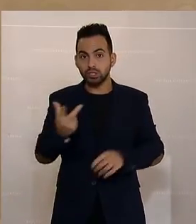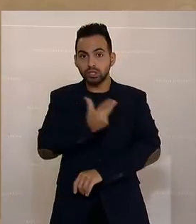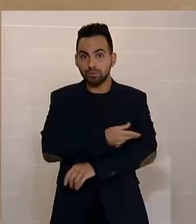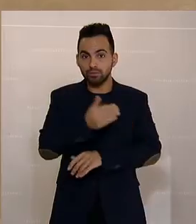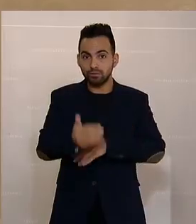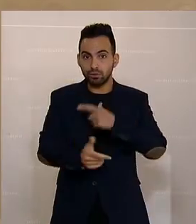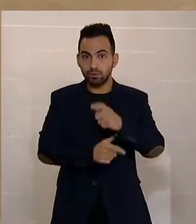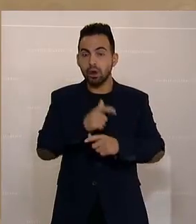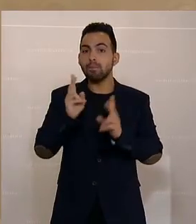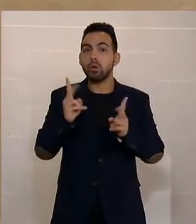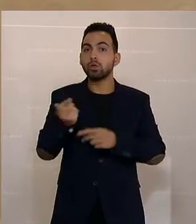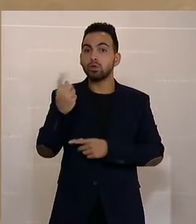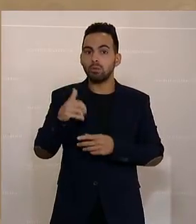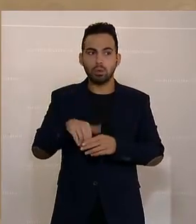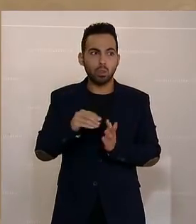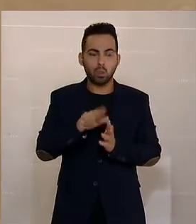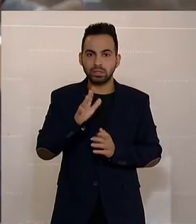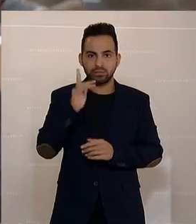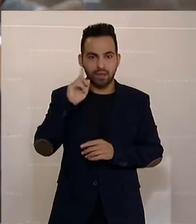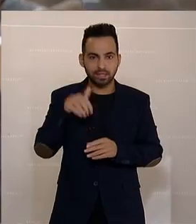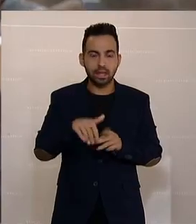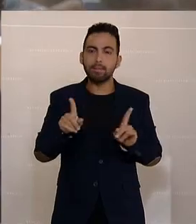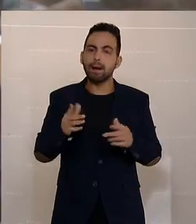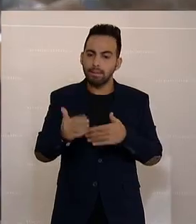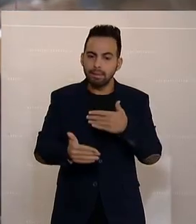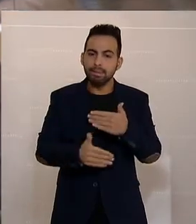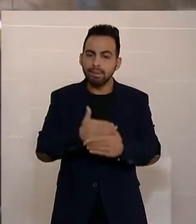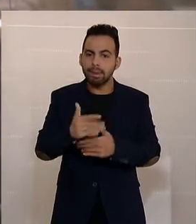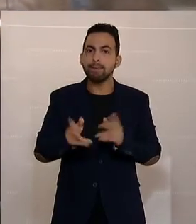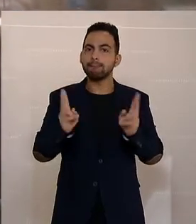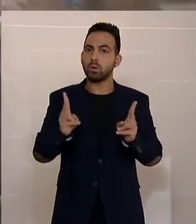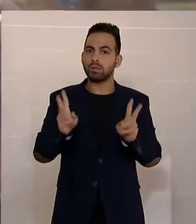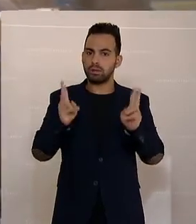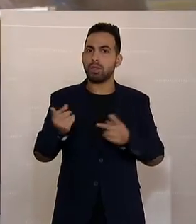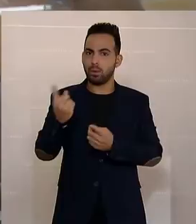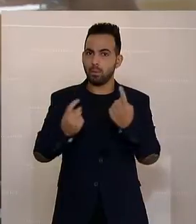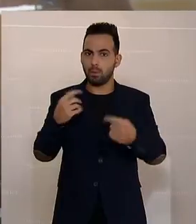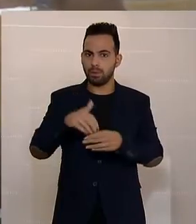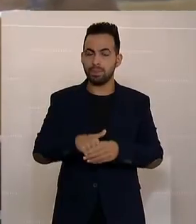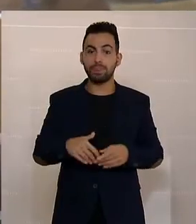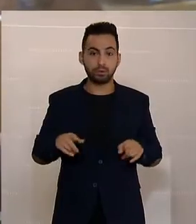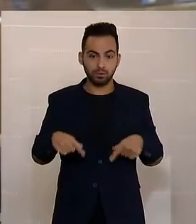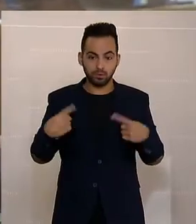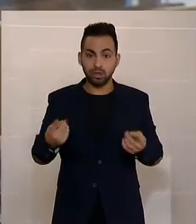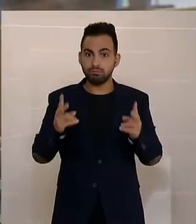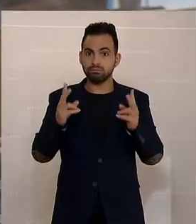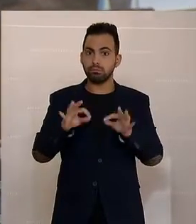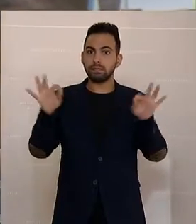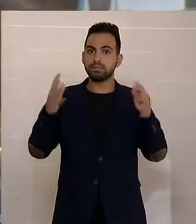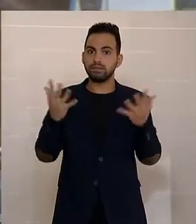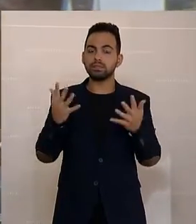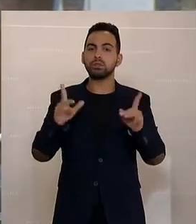Auffrischungsimpfung brauchen könnten. Das weiß man noch nicht mit Bestimmtheit, aber es ist möglich. Und dann wäre es doch angebracht,